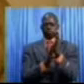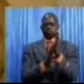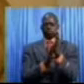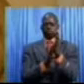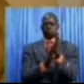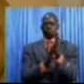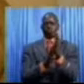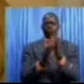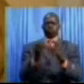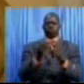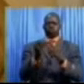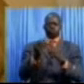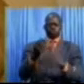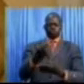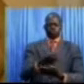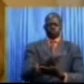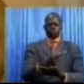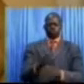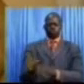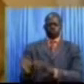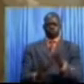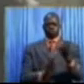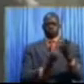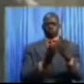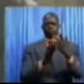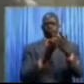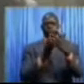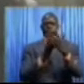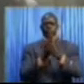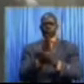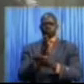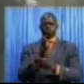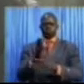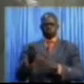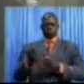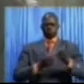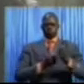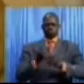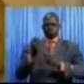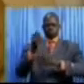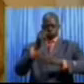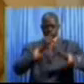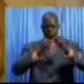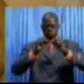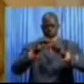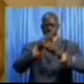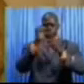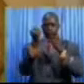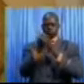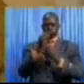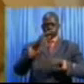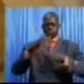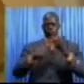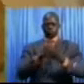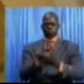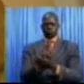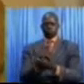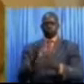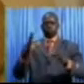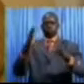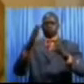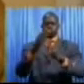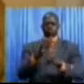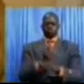où le recrutement se fait à partir de la maîtrise en sciences sociales, c'est-à-dire tous ceux qui sont titulaires